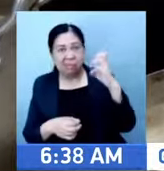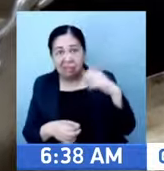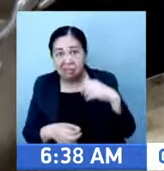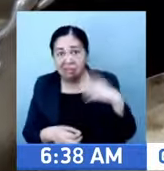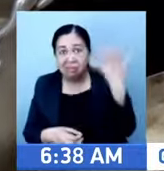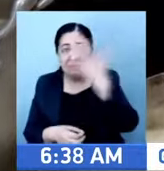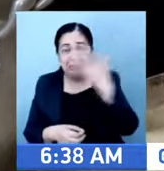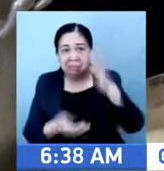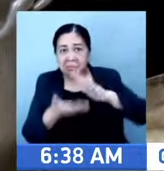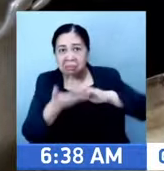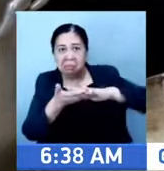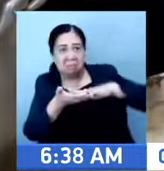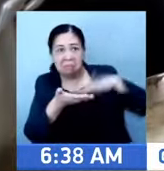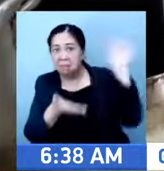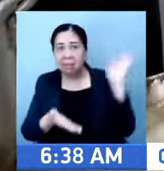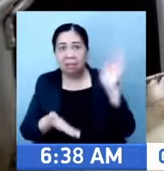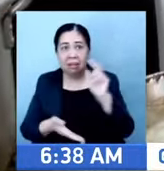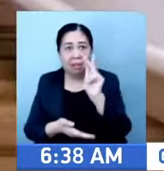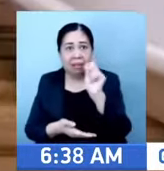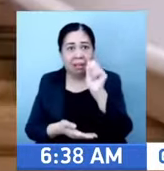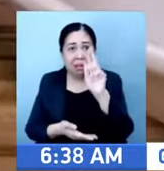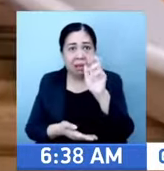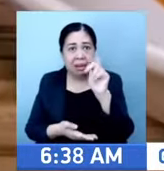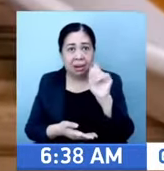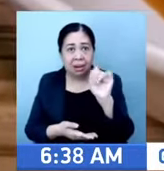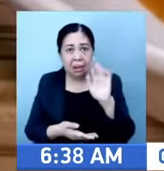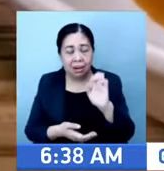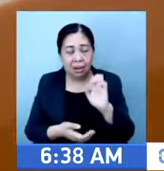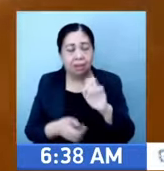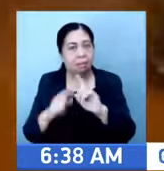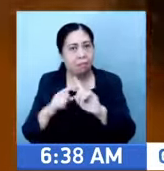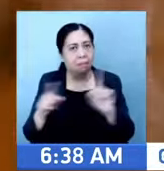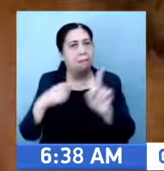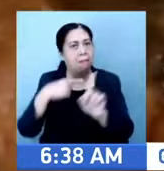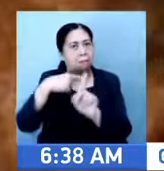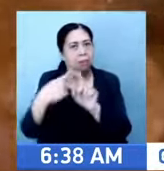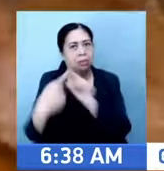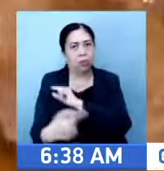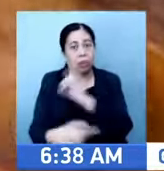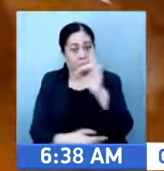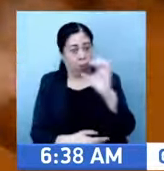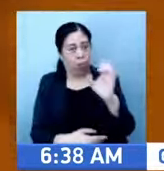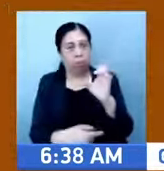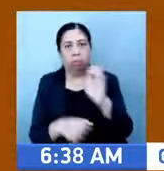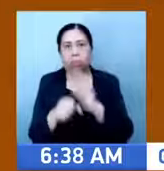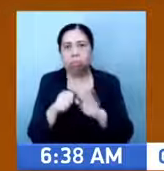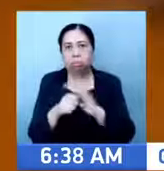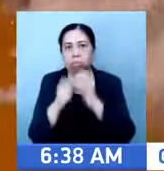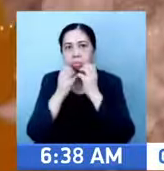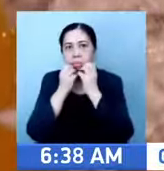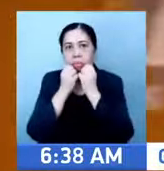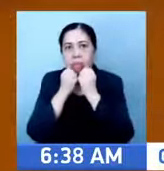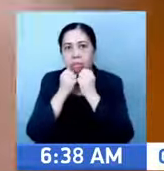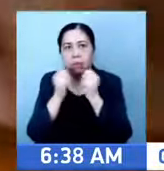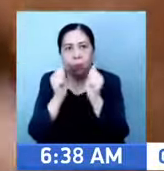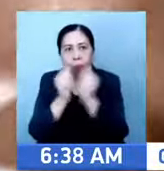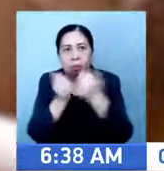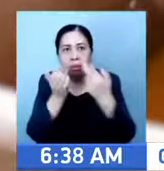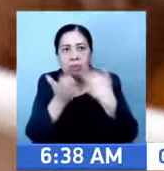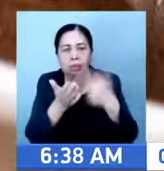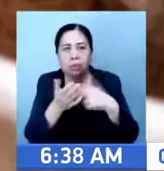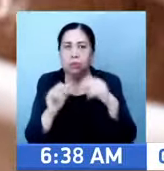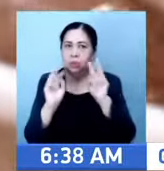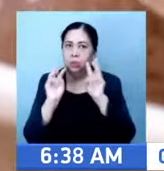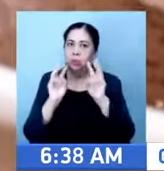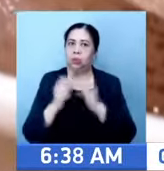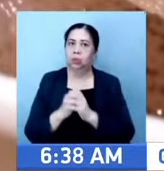talaga. Diba? Then at the same time, sa quality, pasok na pasok, 100 pesos, di ba? Oo naman. Yung quality niyan, goods na goods. Yun. At syempre, bago